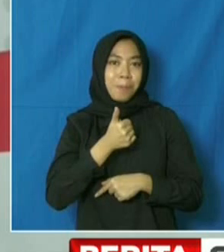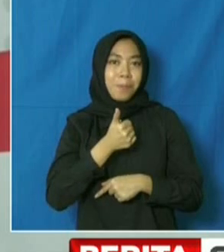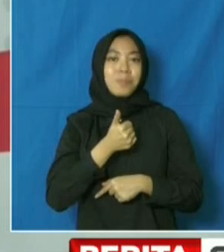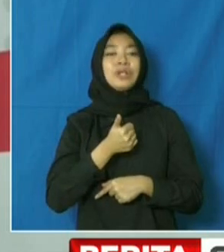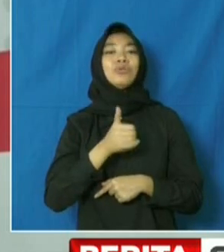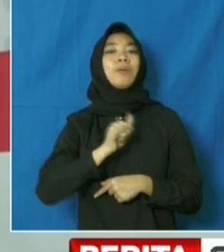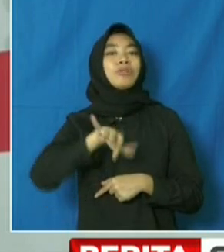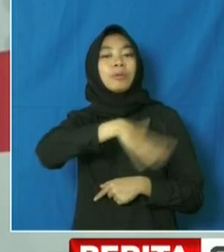beragama terima kasih